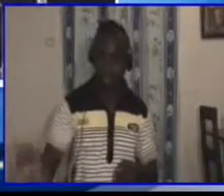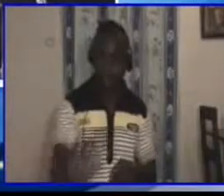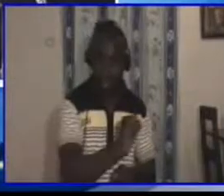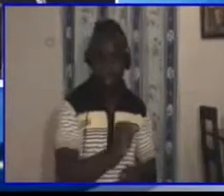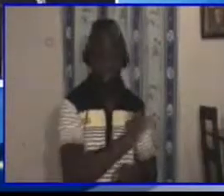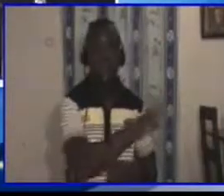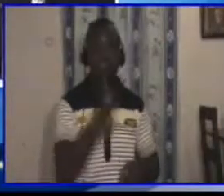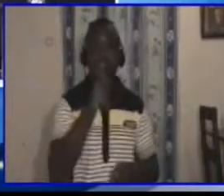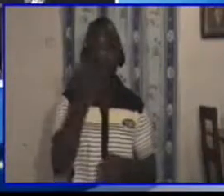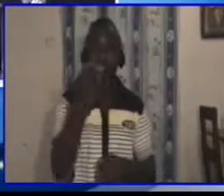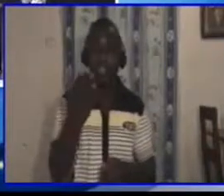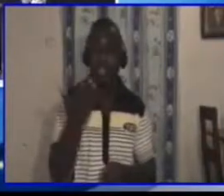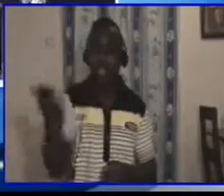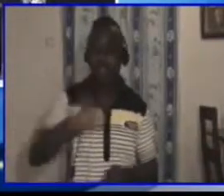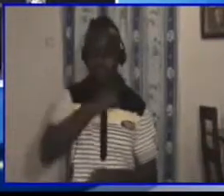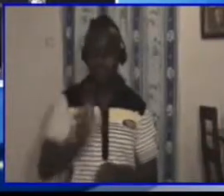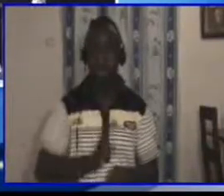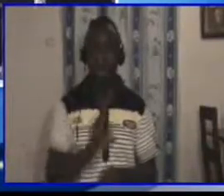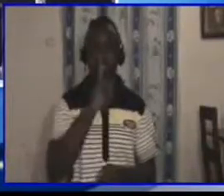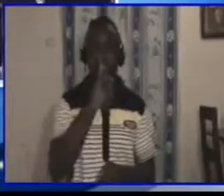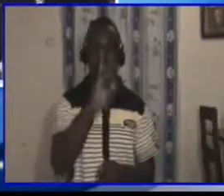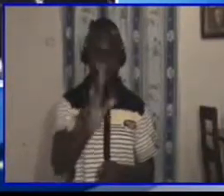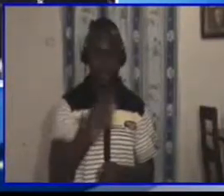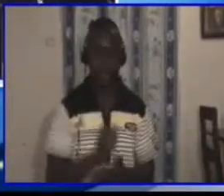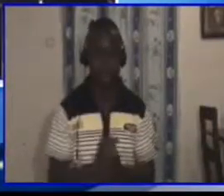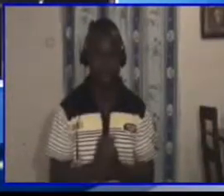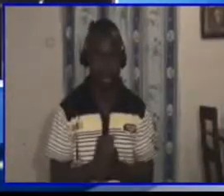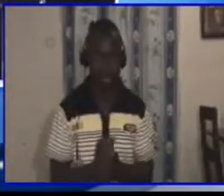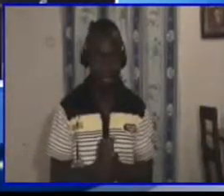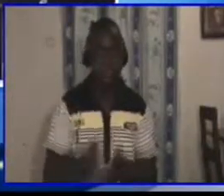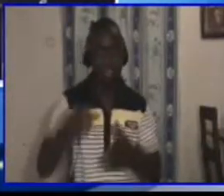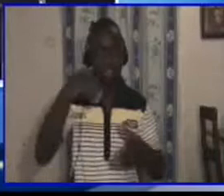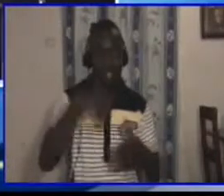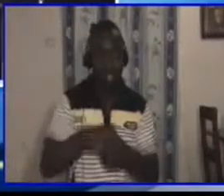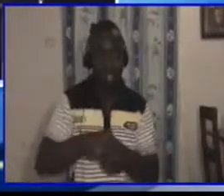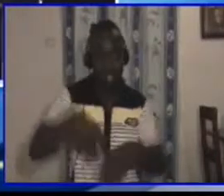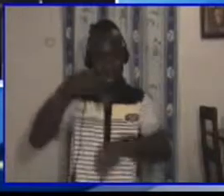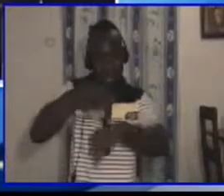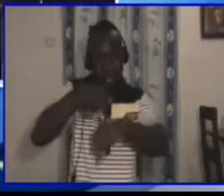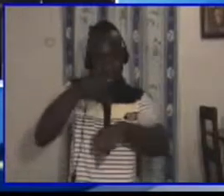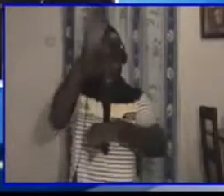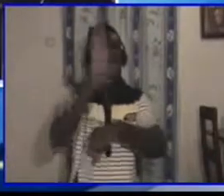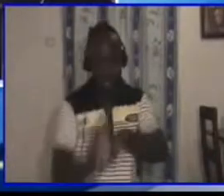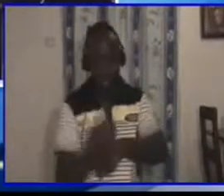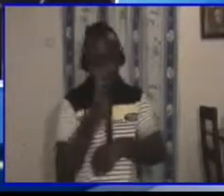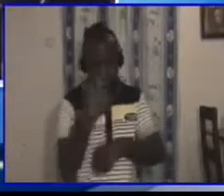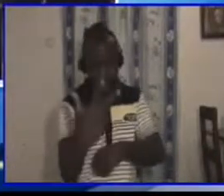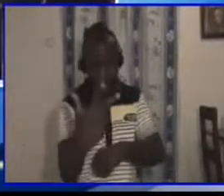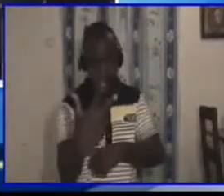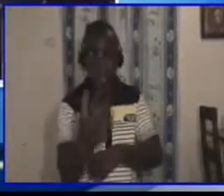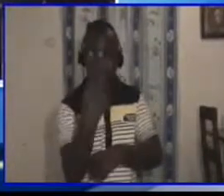io vado a prepararvi un posto poi ritornerò